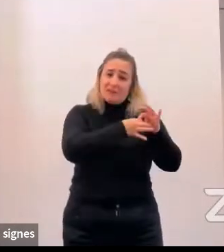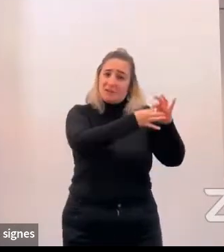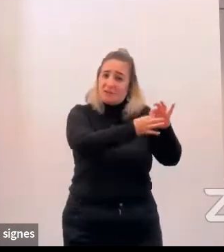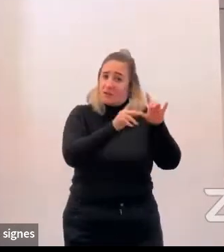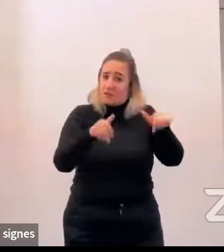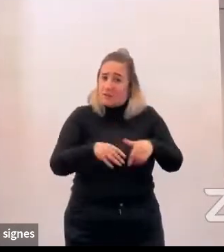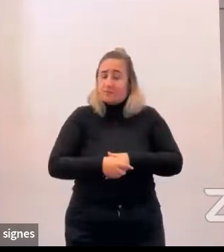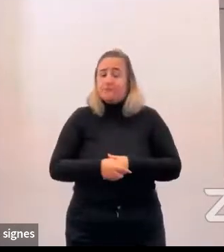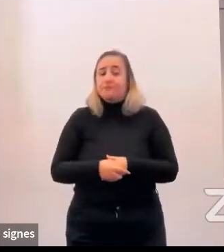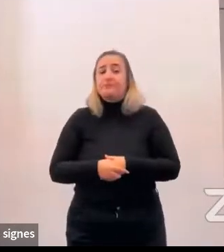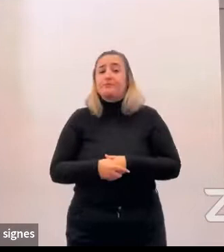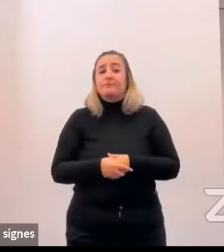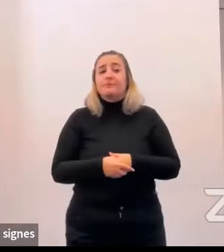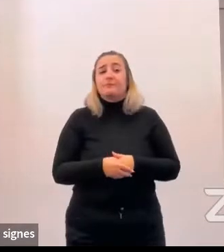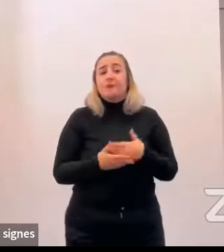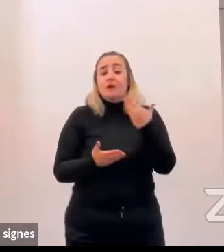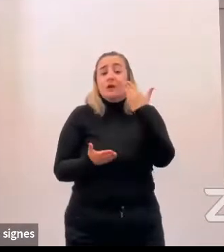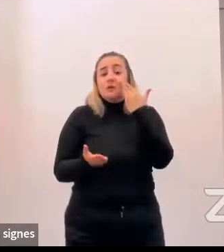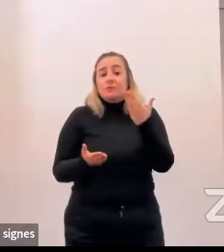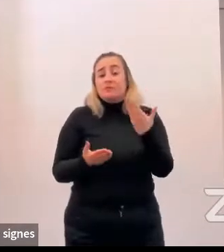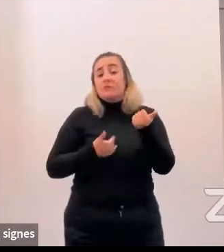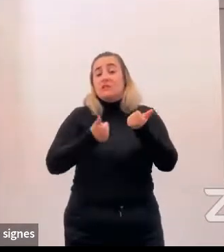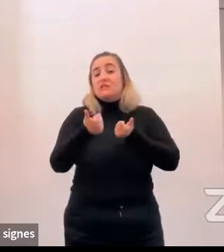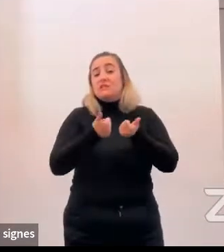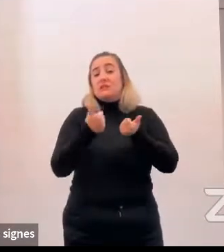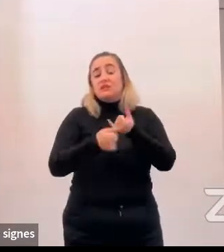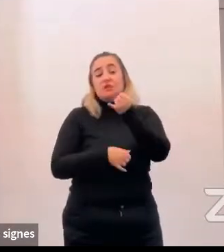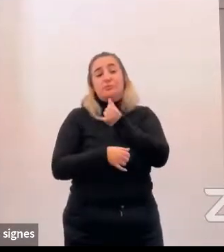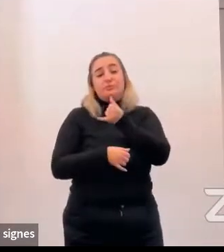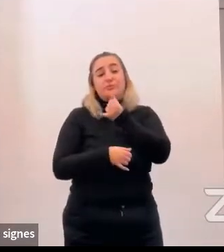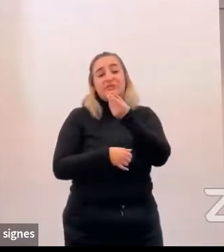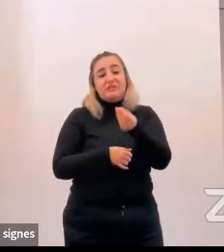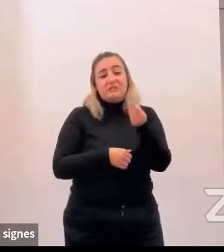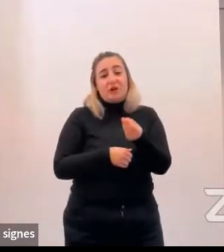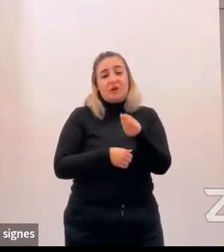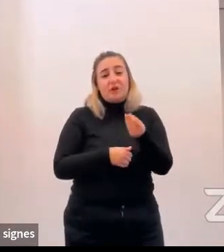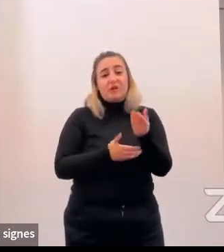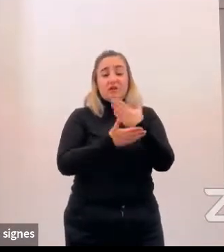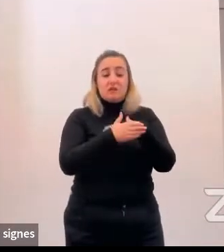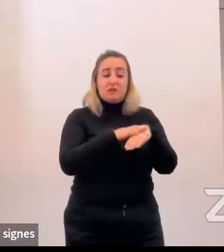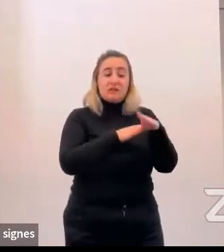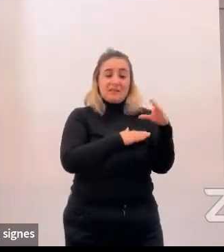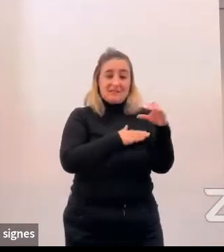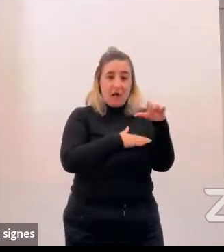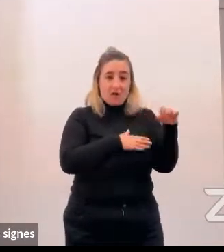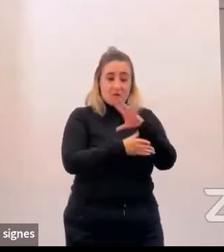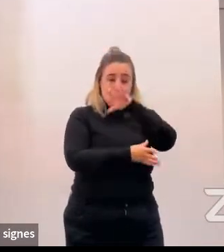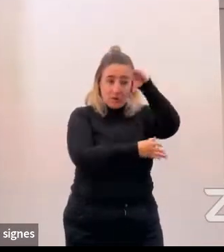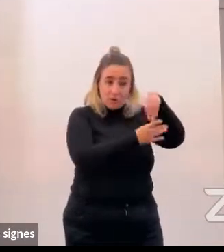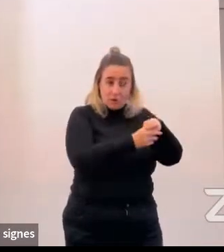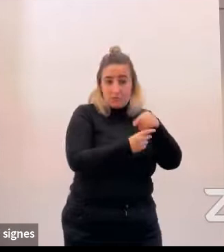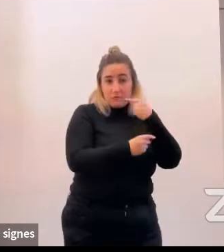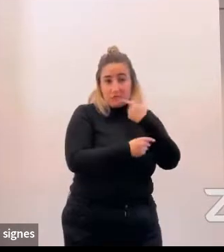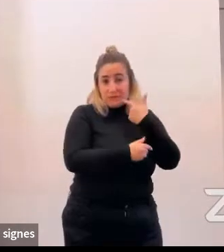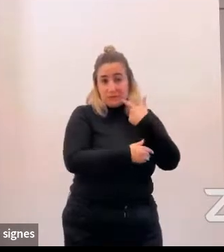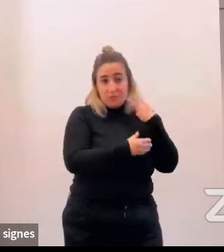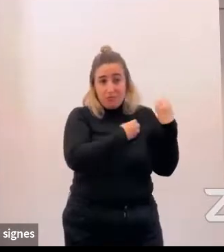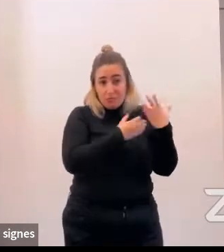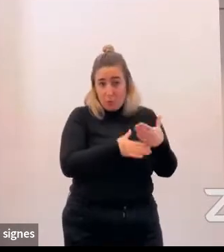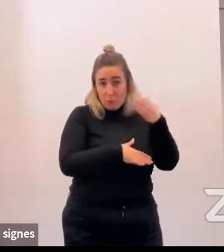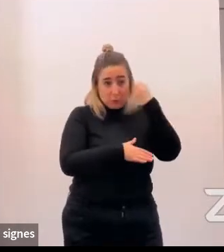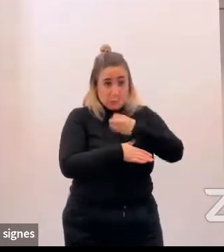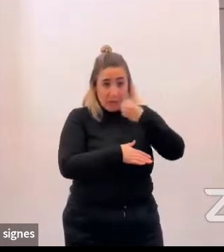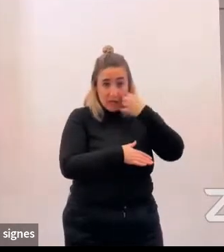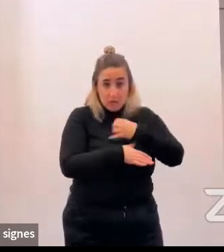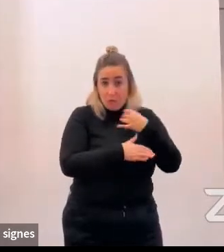évidemment, à partir du moment où le service petite enfance est intégré dans le centre communal d'action sociale, il était journalier, quotidien,